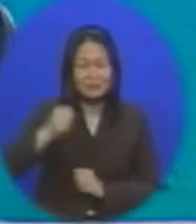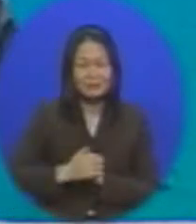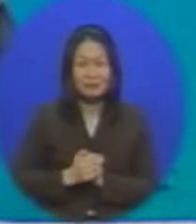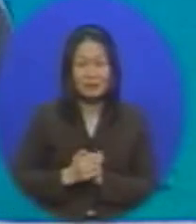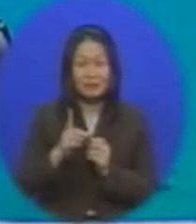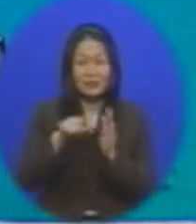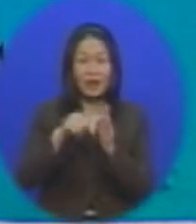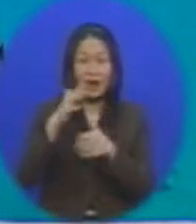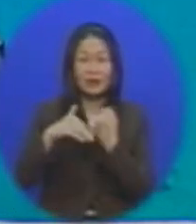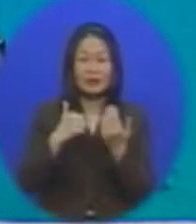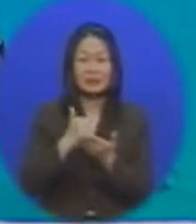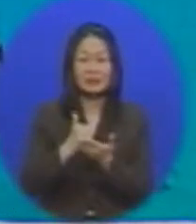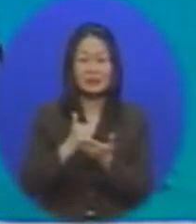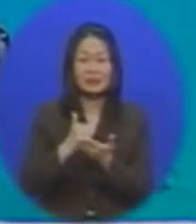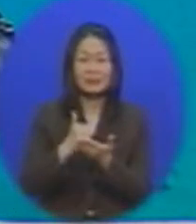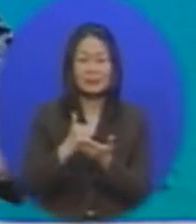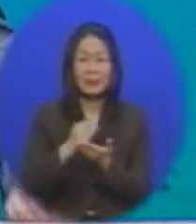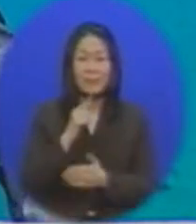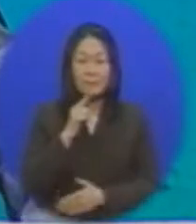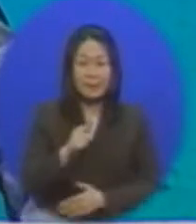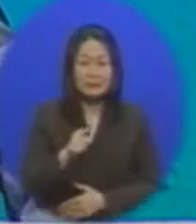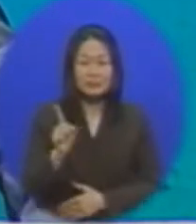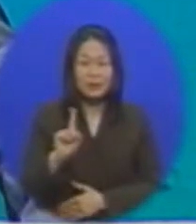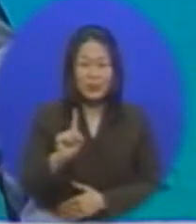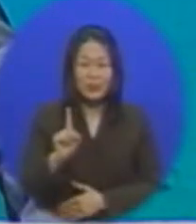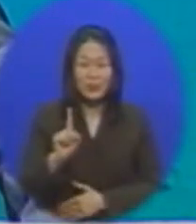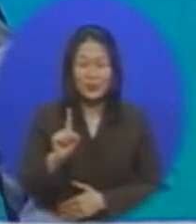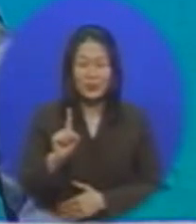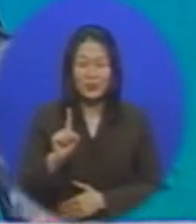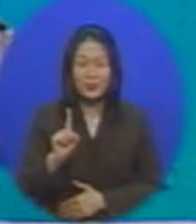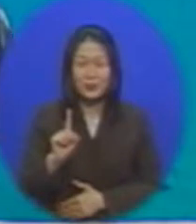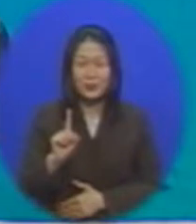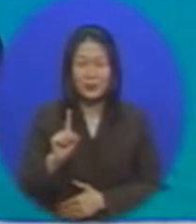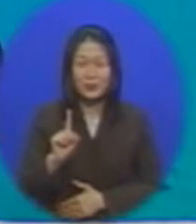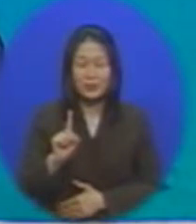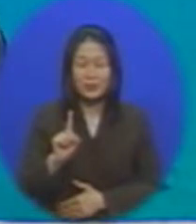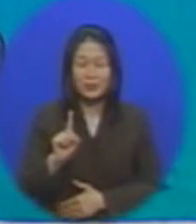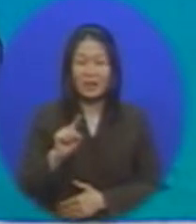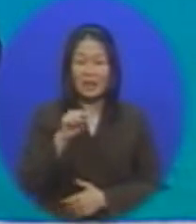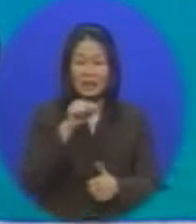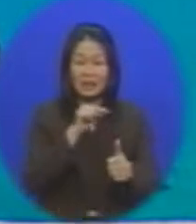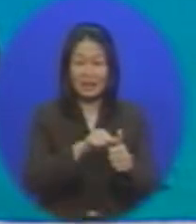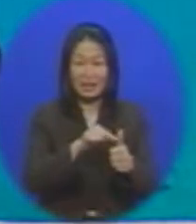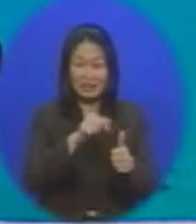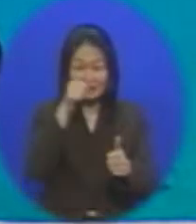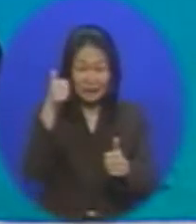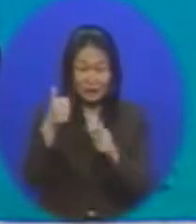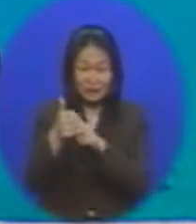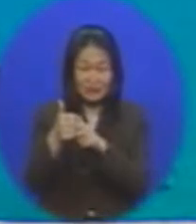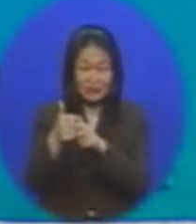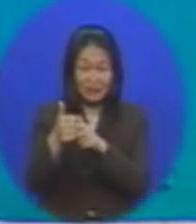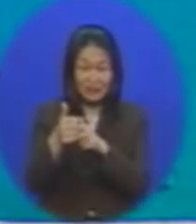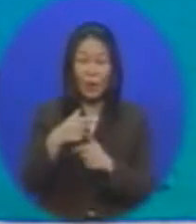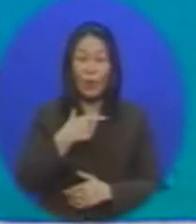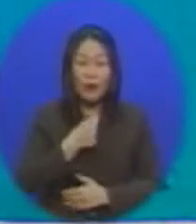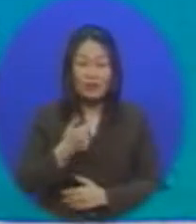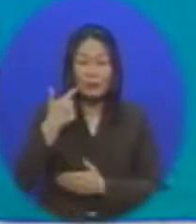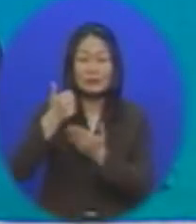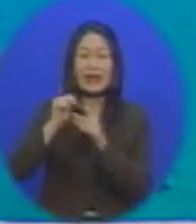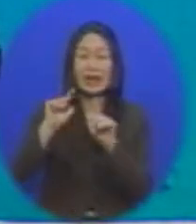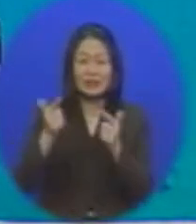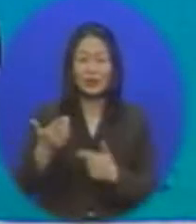근데 그때 하나님께서 말씀을 주시도록 해요 내가 원하는 목사님이 아니고